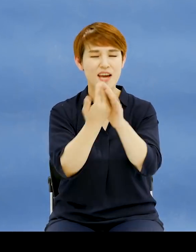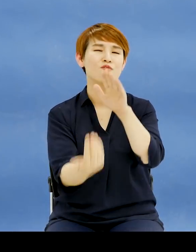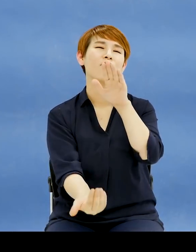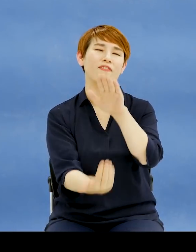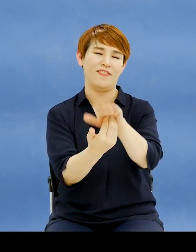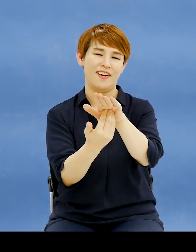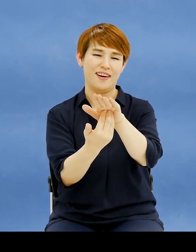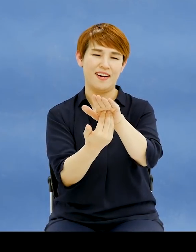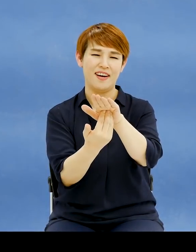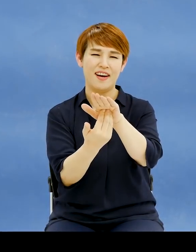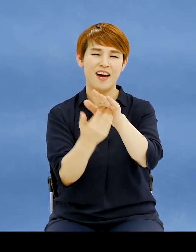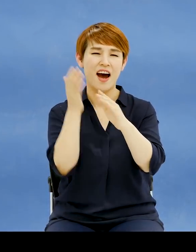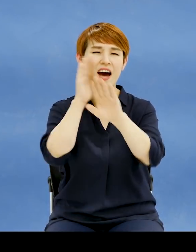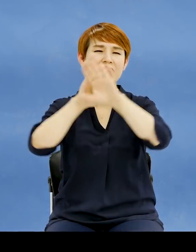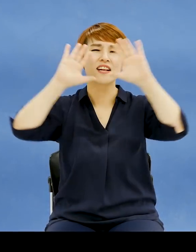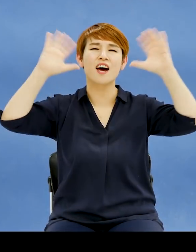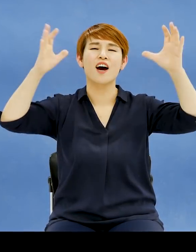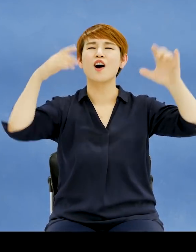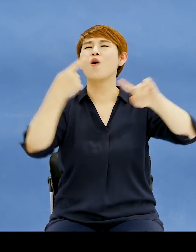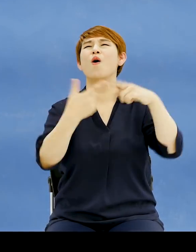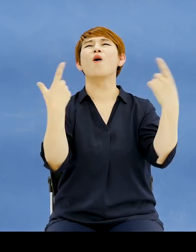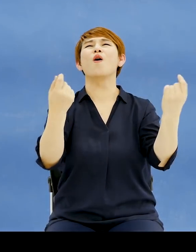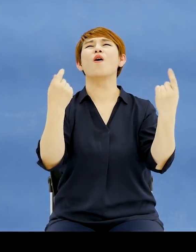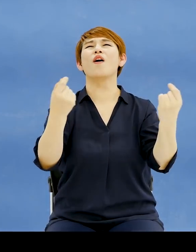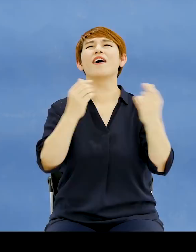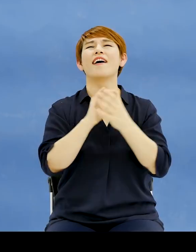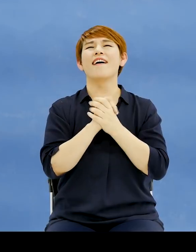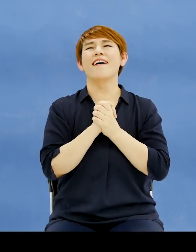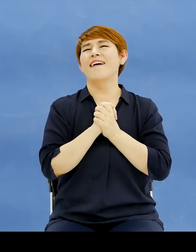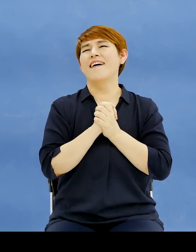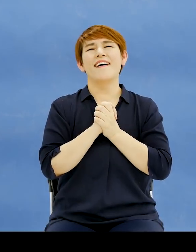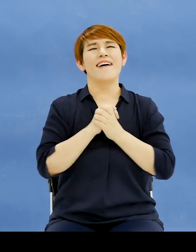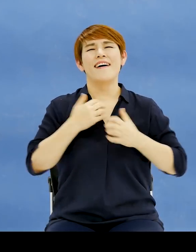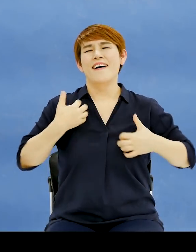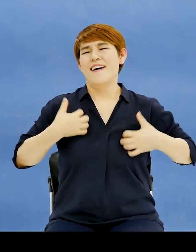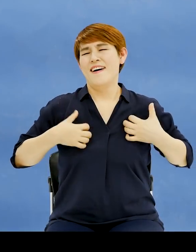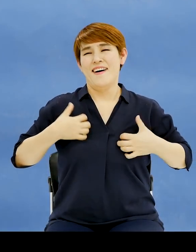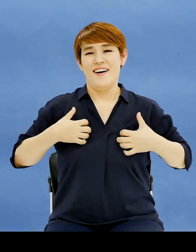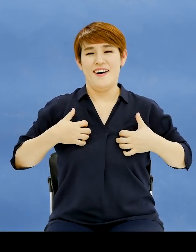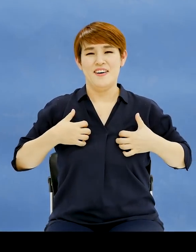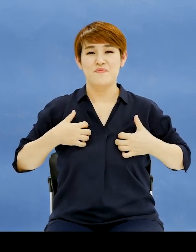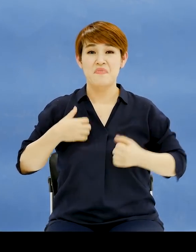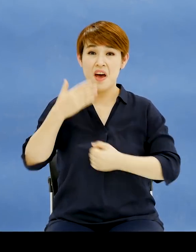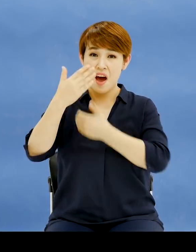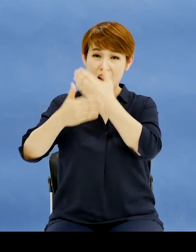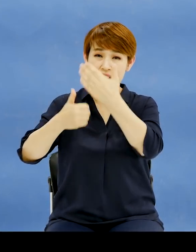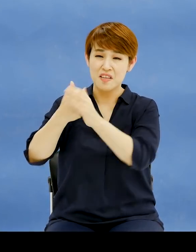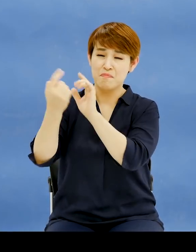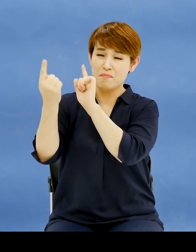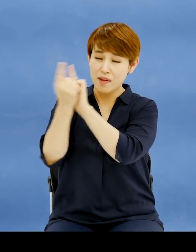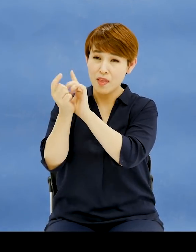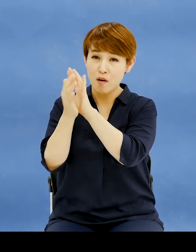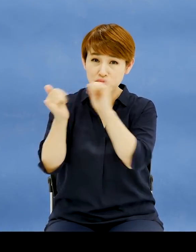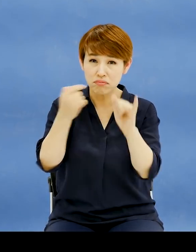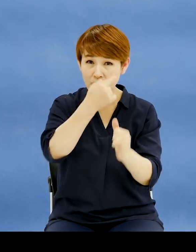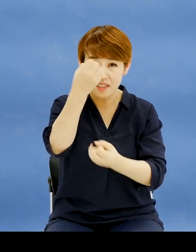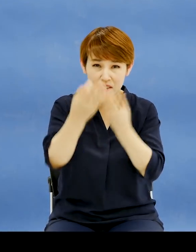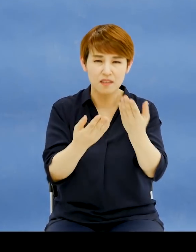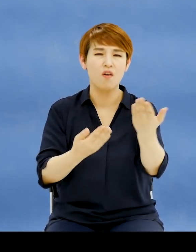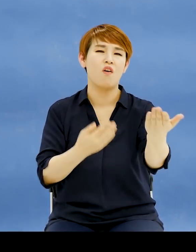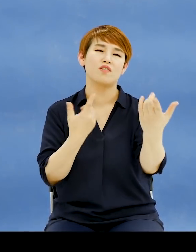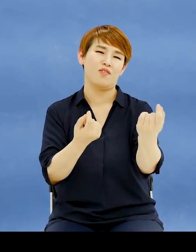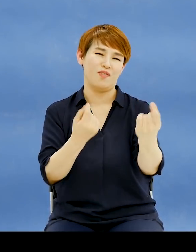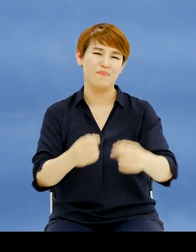이게 다 됐어요. 그 어디나 하늘나라 막 이런 마음이었어요. 그러니까요. 이렇게 하나님을 인격적으로 뜨겁게 만난 분들의 공통점이 이런